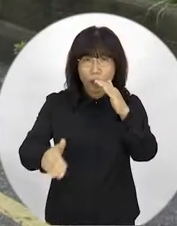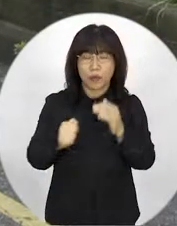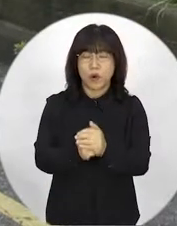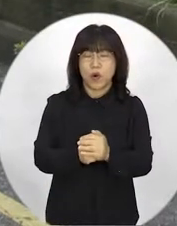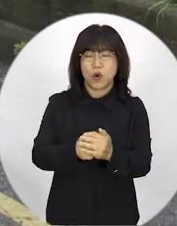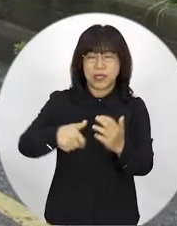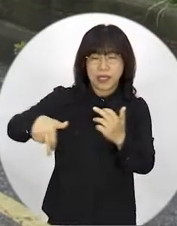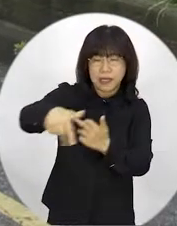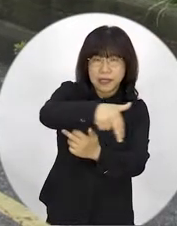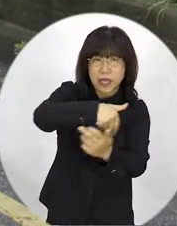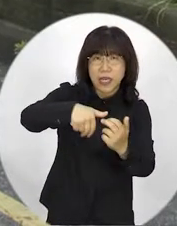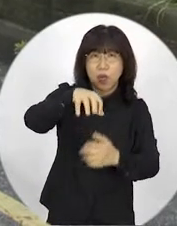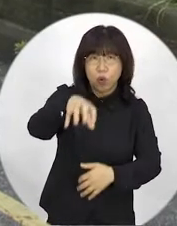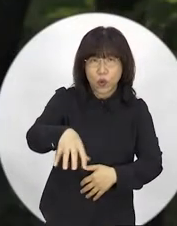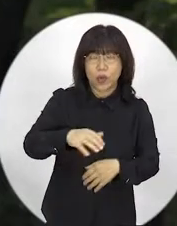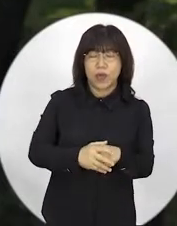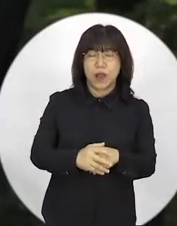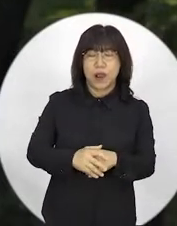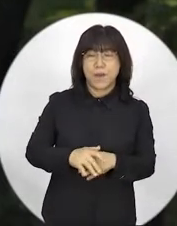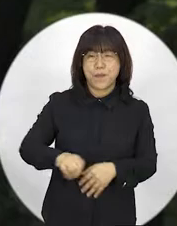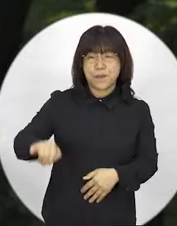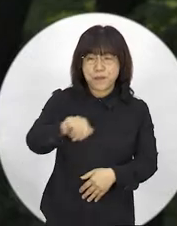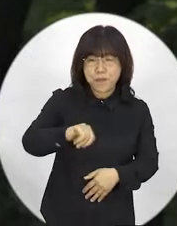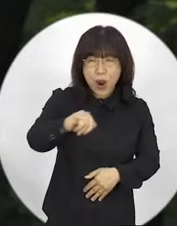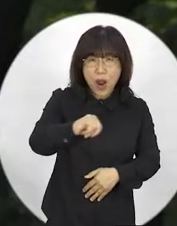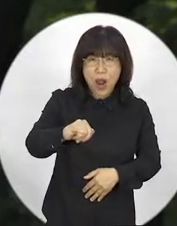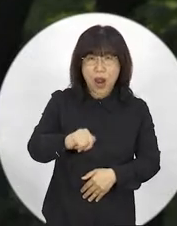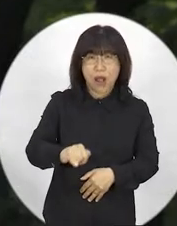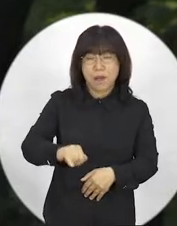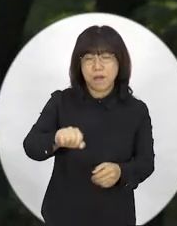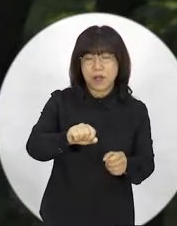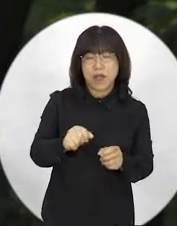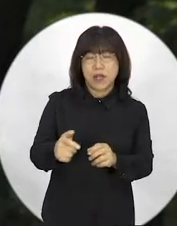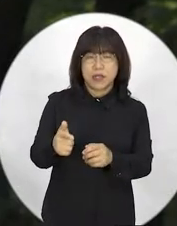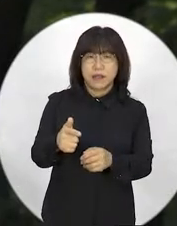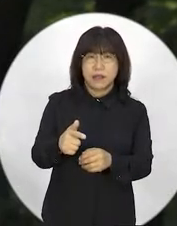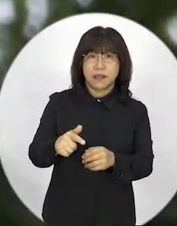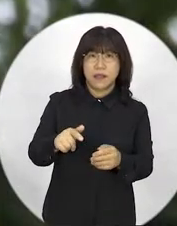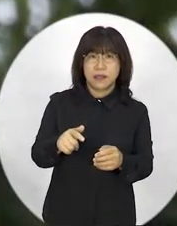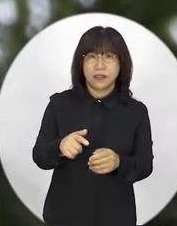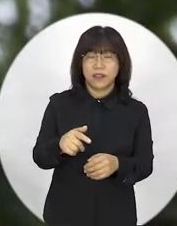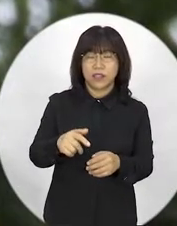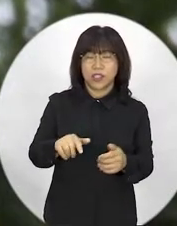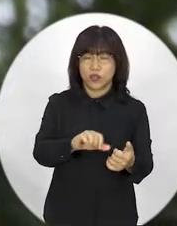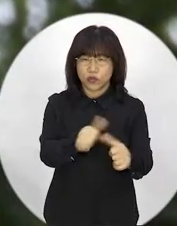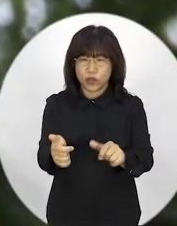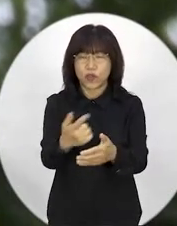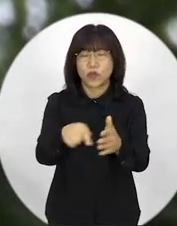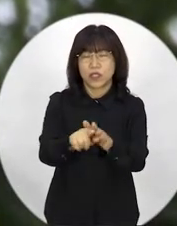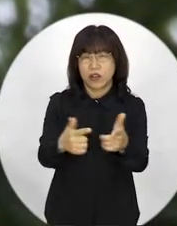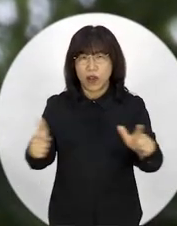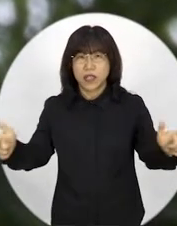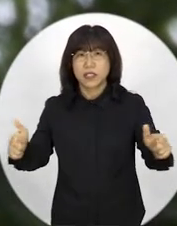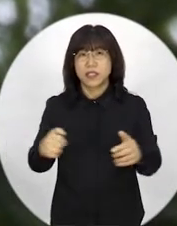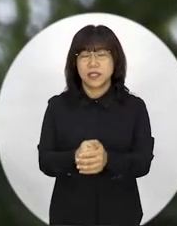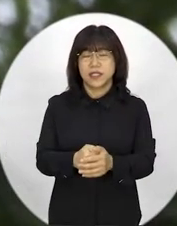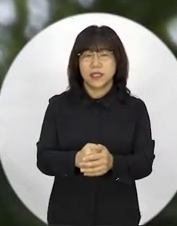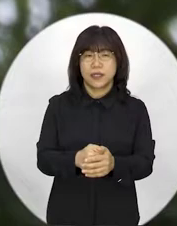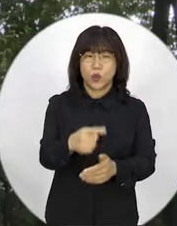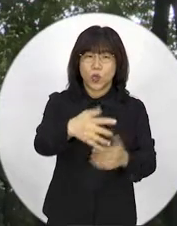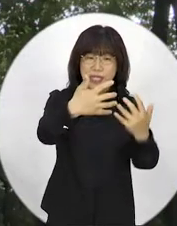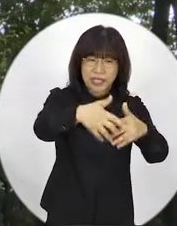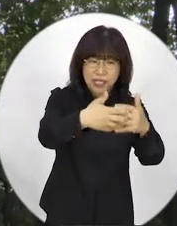산책로를 중심으로 해충 기피제 의 자동분사기 7대 와 해충 유인 살충 기 30 데도 운영합니다